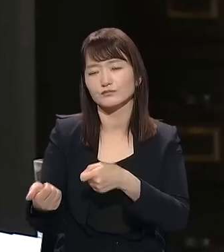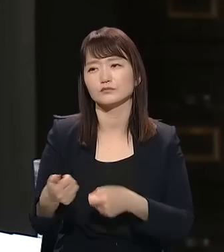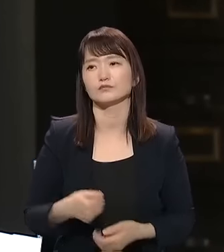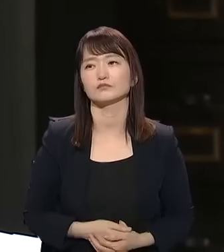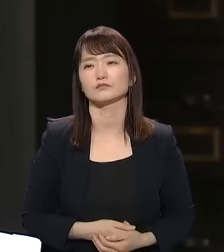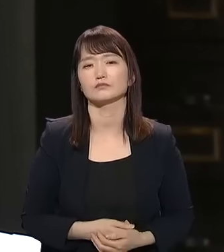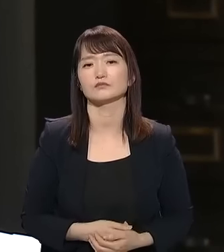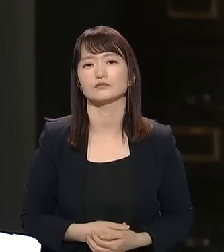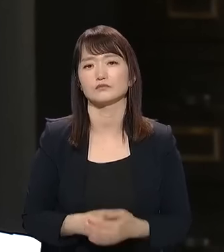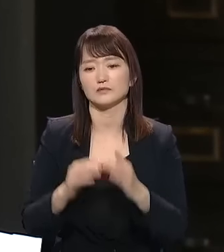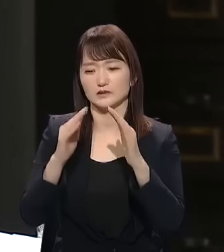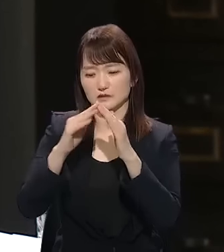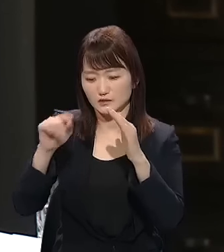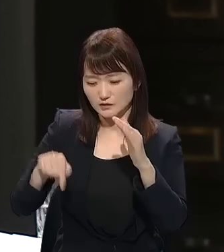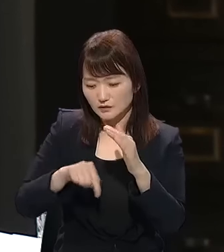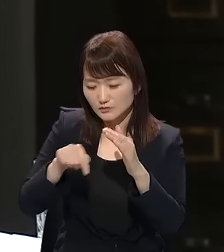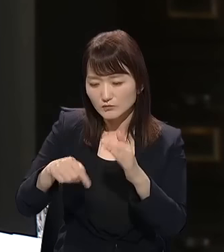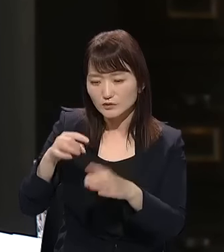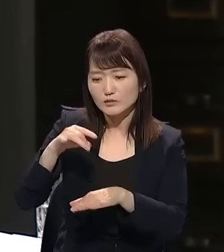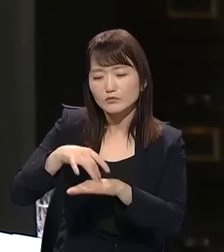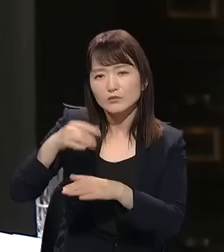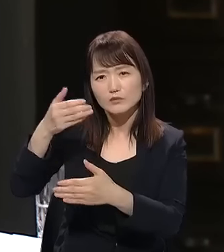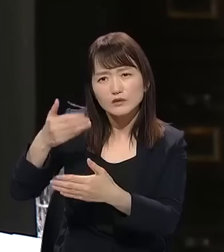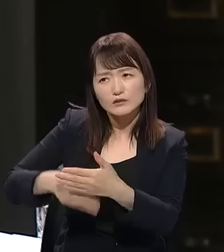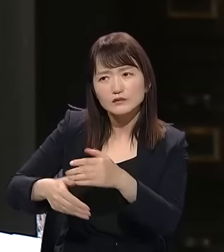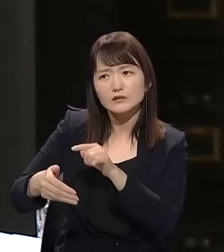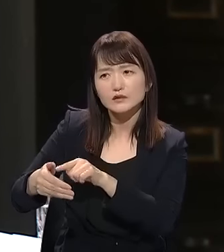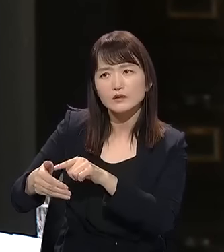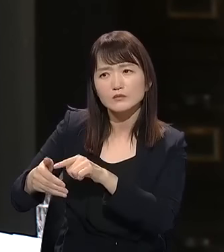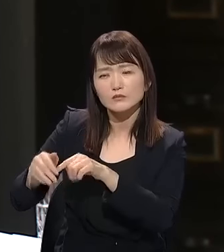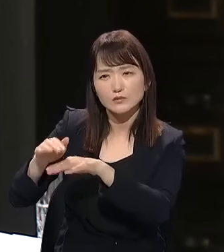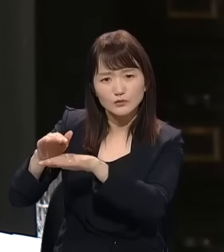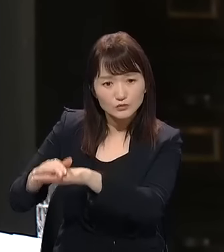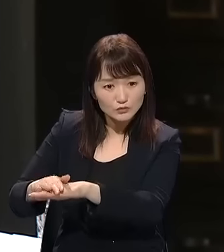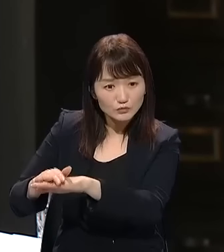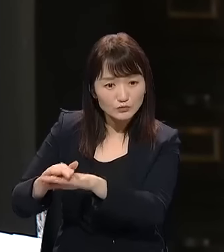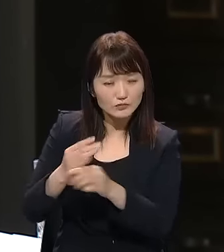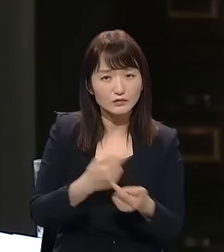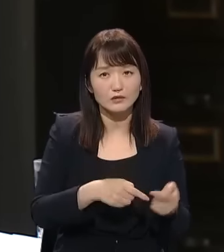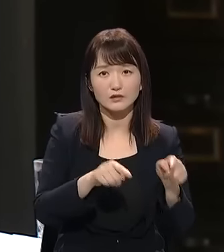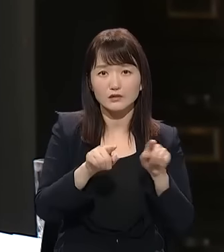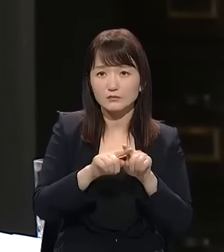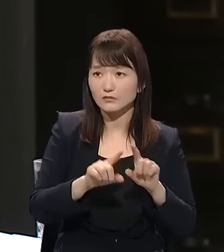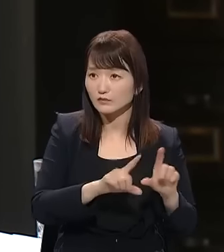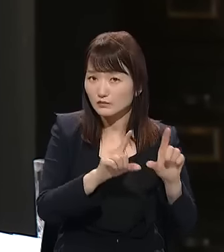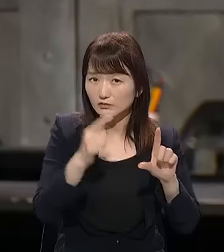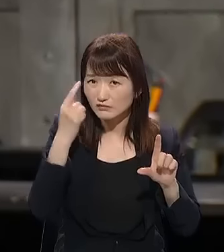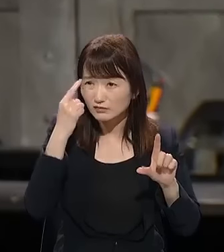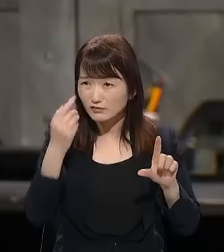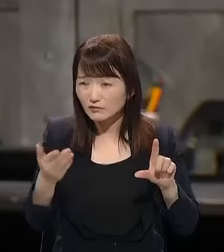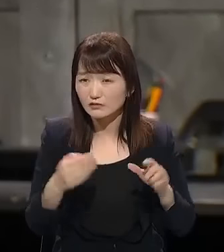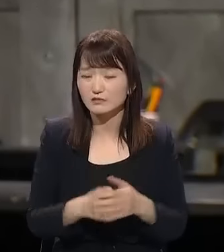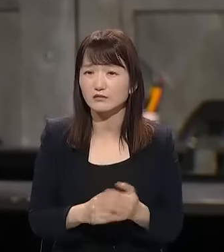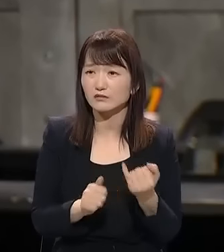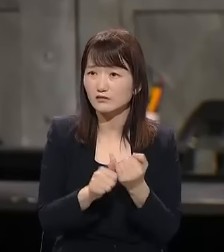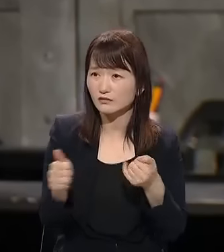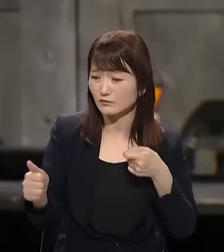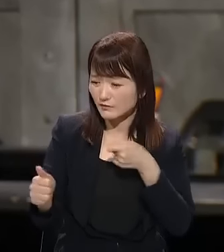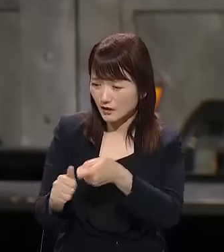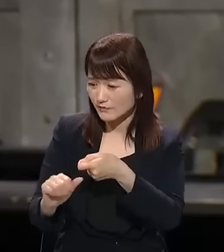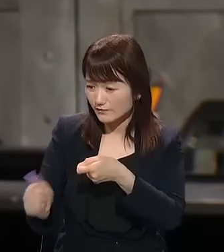집에서 미라 상태로 발견 그거를 신을 집에다고 계속 었다는 거예요 맞습니다 일단 이렇게 죽인 다음에